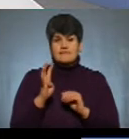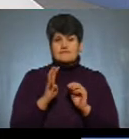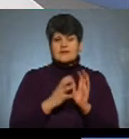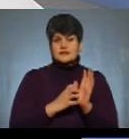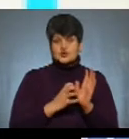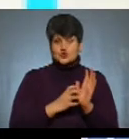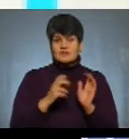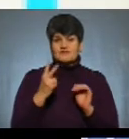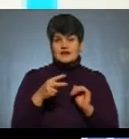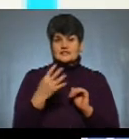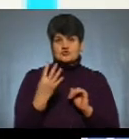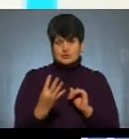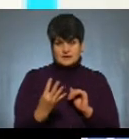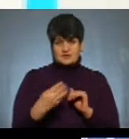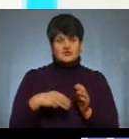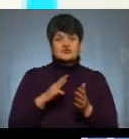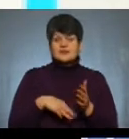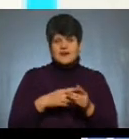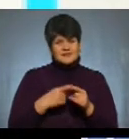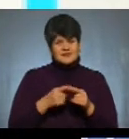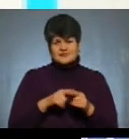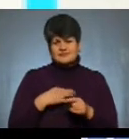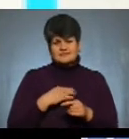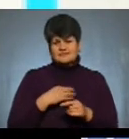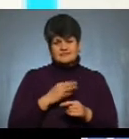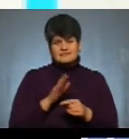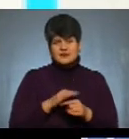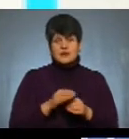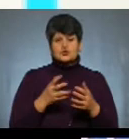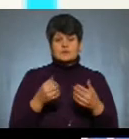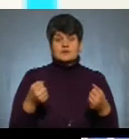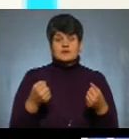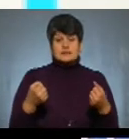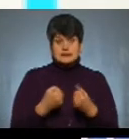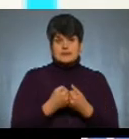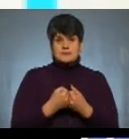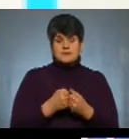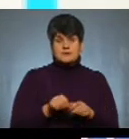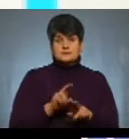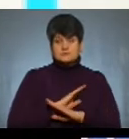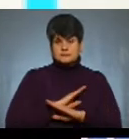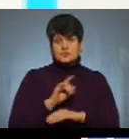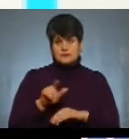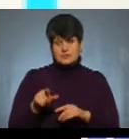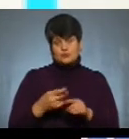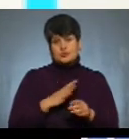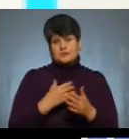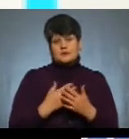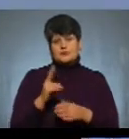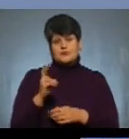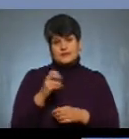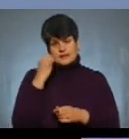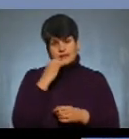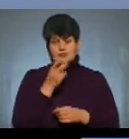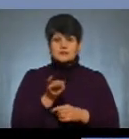Тобто штрафи для водіїв, я так розумію, нічого немає. Якщо брати ДТП з потерпілим, їх було більше. Десь близько 200.